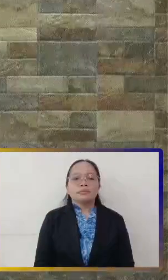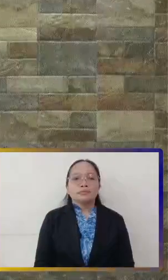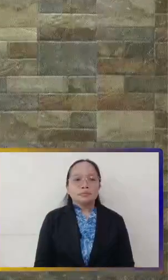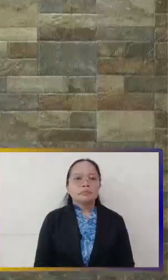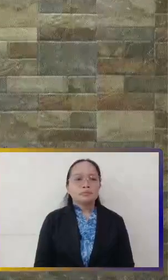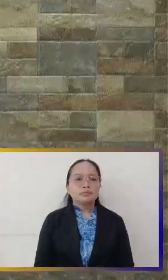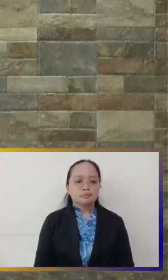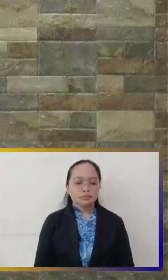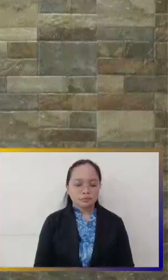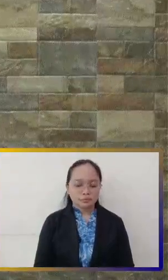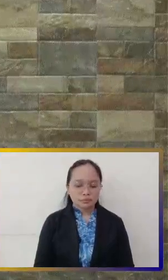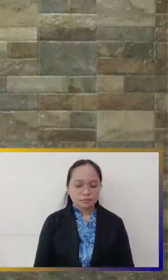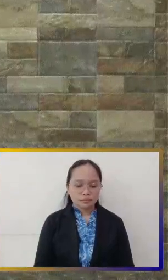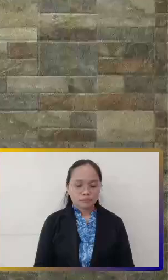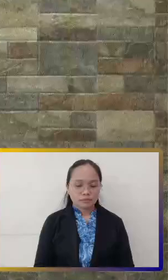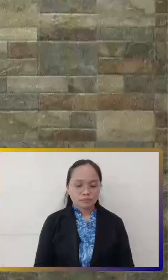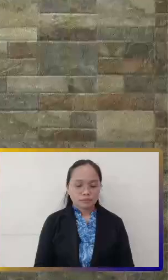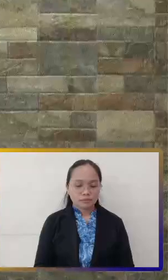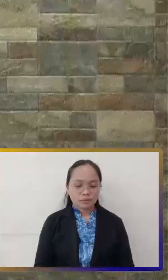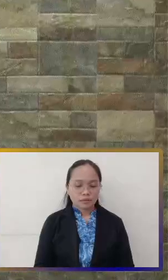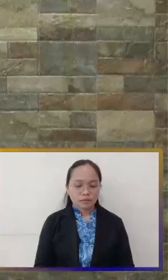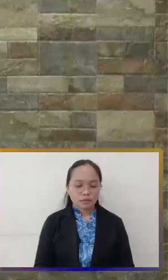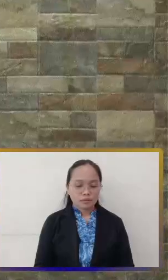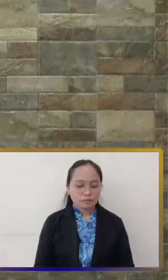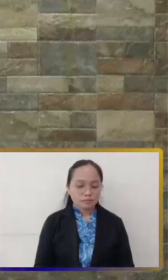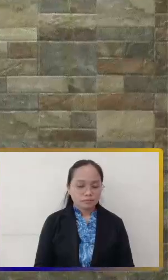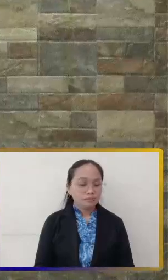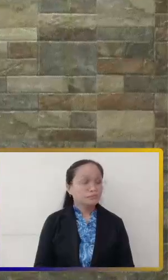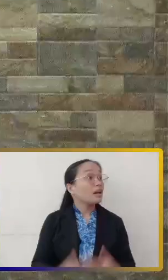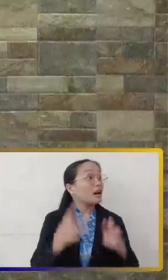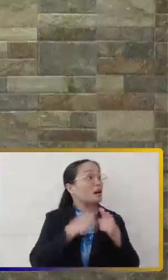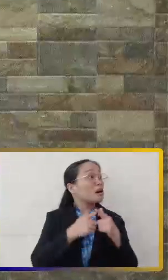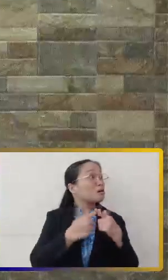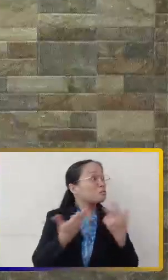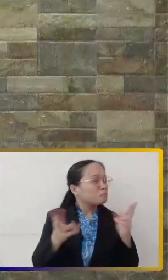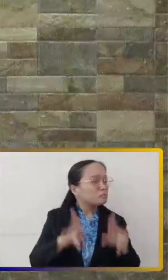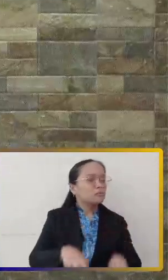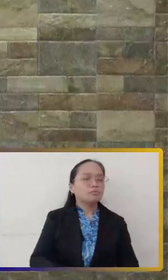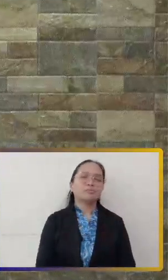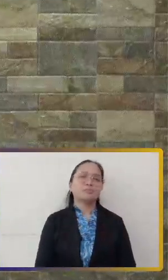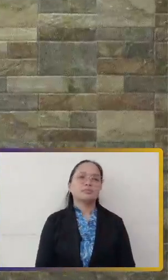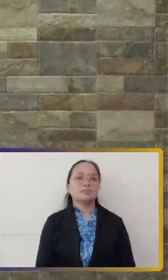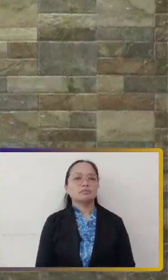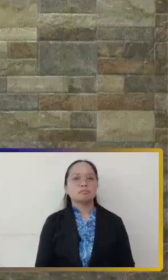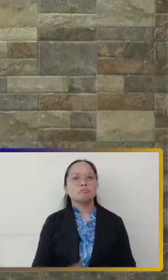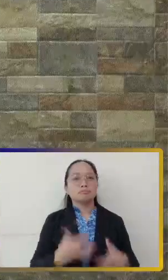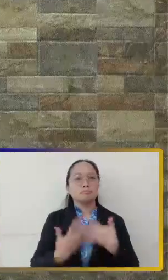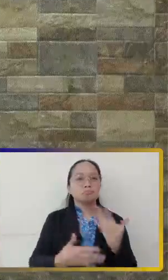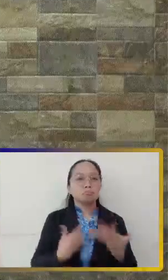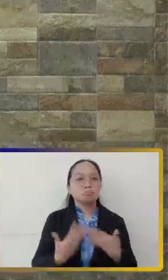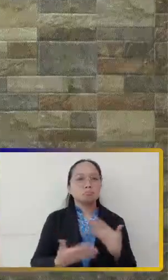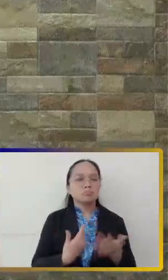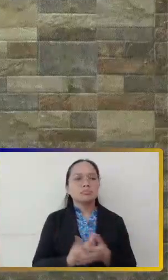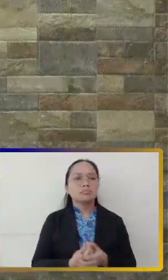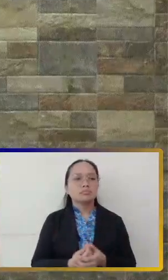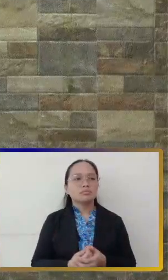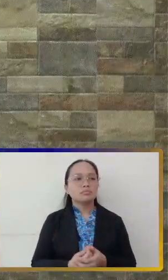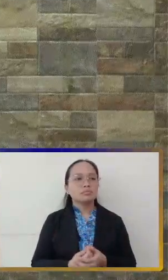what happened. Okay? Nilagay nila, gusto na, oh man, I can't believe